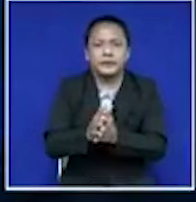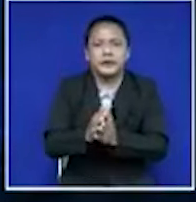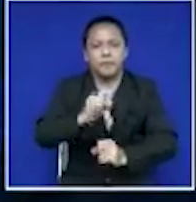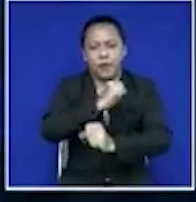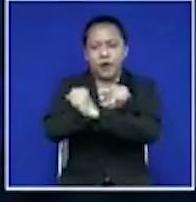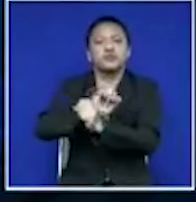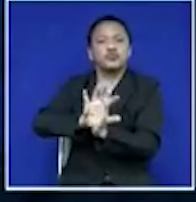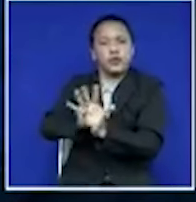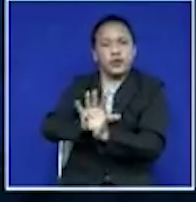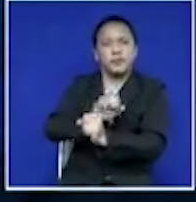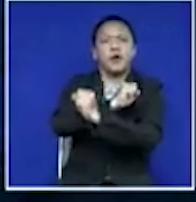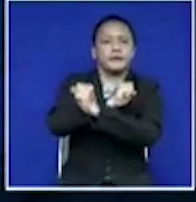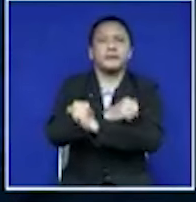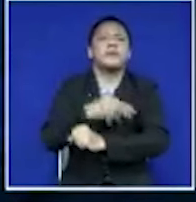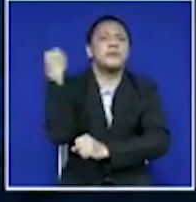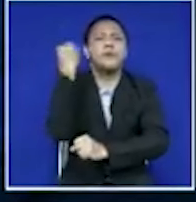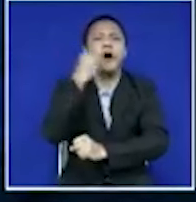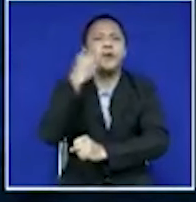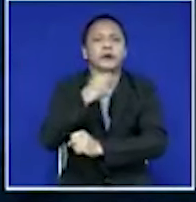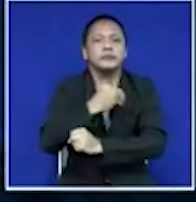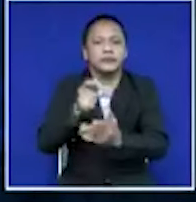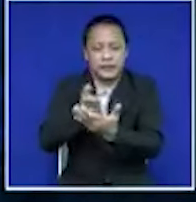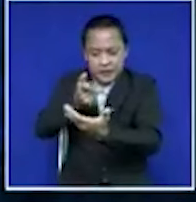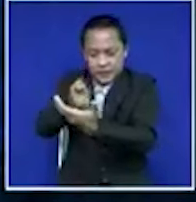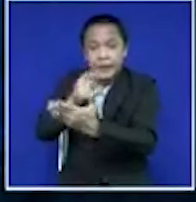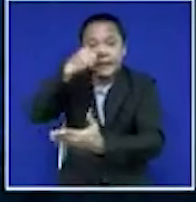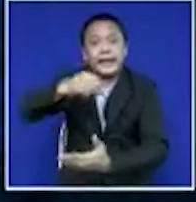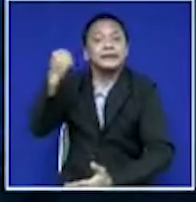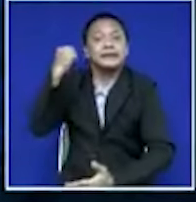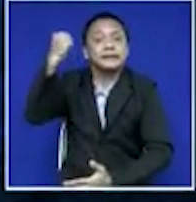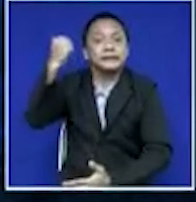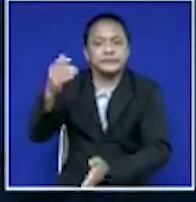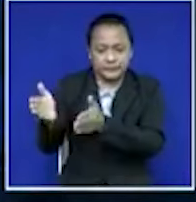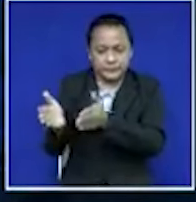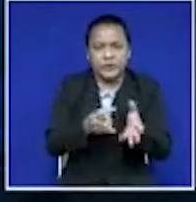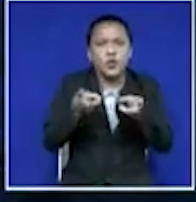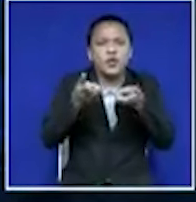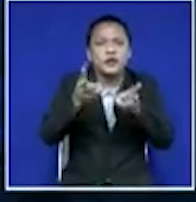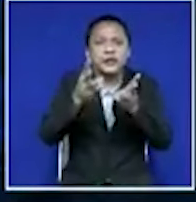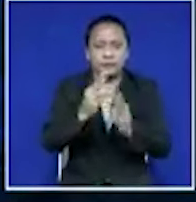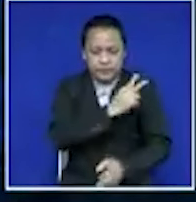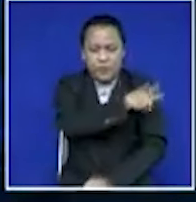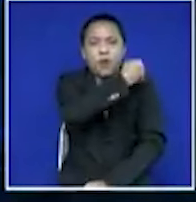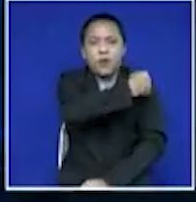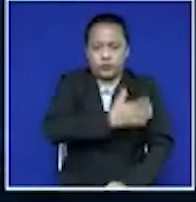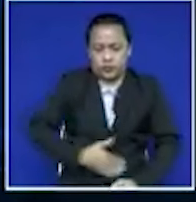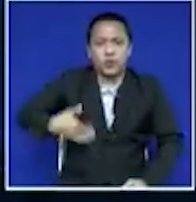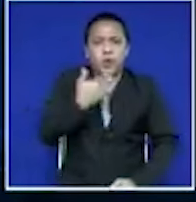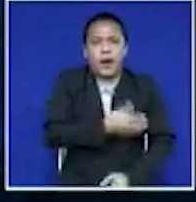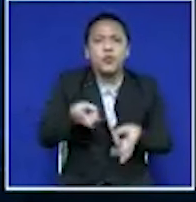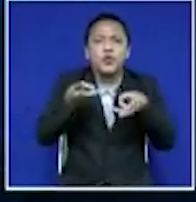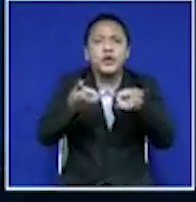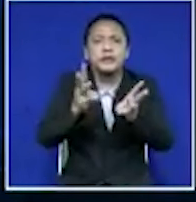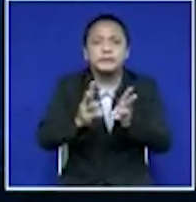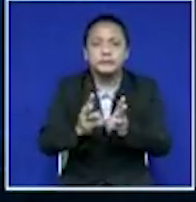ครับที่เราใช้กันบ่อยๆรวมถึงการสแกนไทยชนะนะครับมาดูทางมาตรการทางด้านสาธารณสุขนะครับก็จะใช้วิธี